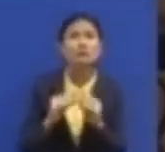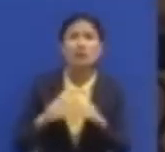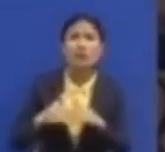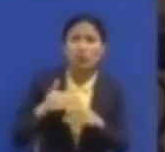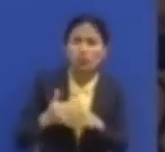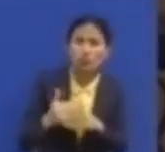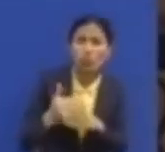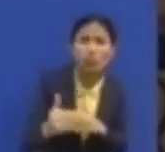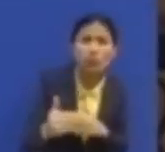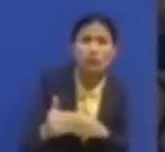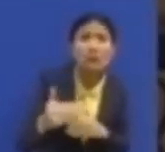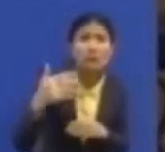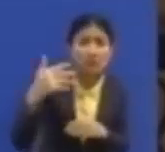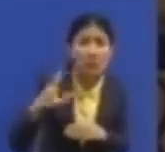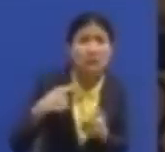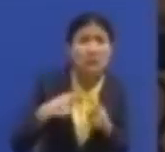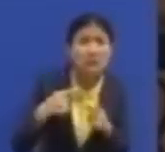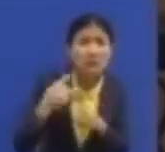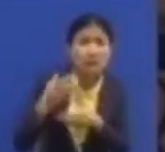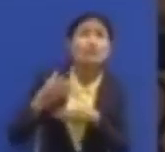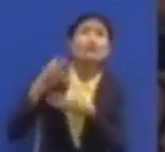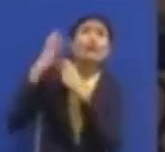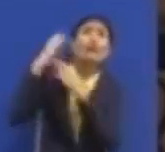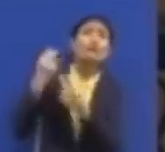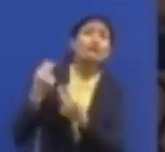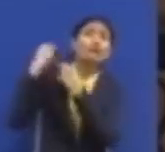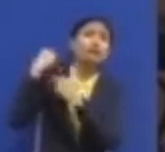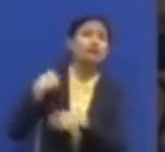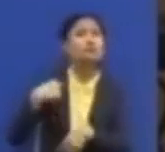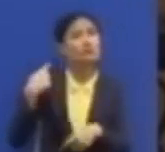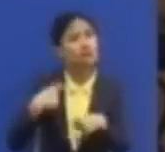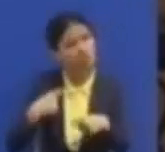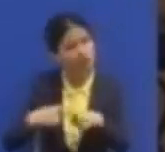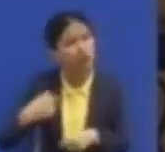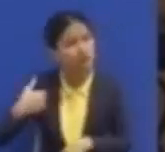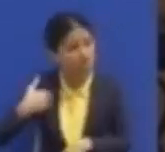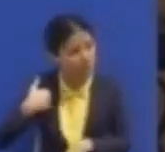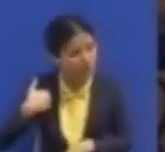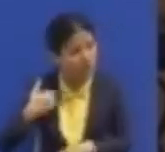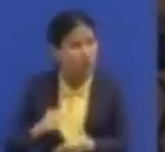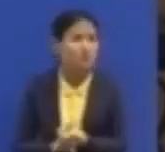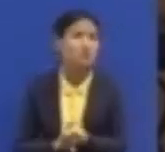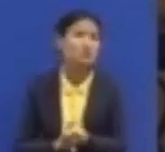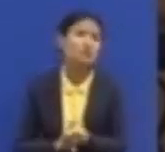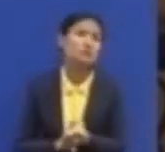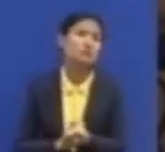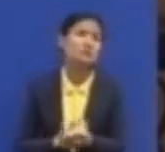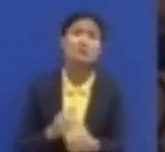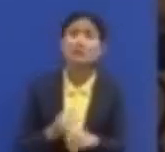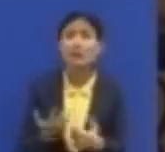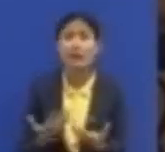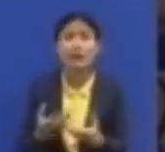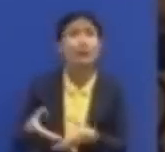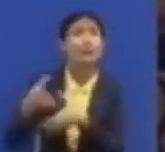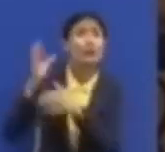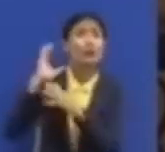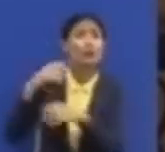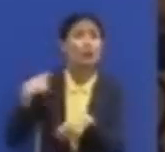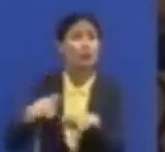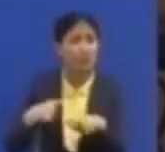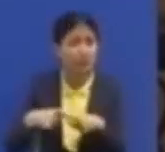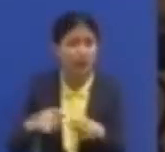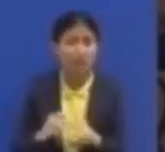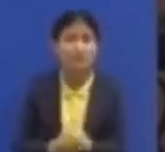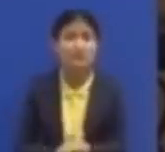มันก็ต้องไปหน้าเรื่อยๆว่าเราจะเอายังไงคือตอนนี้มันไปถึง